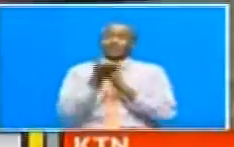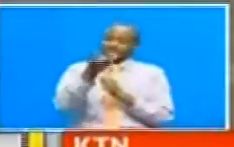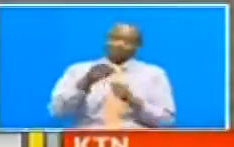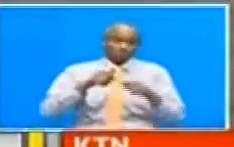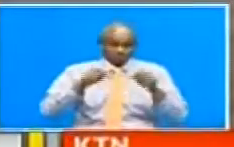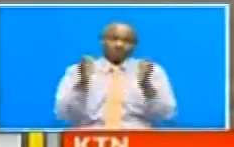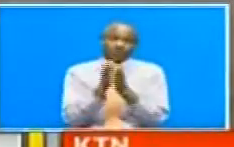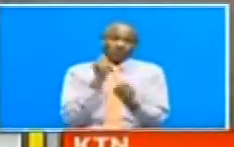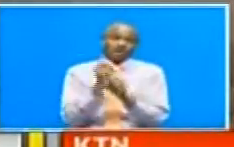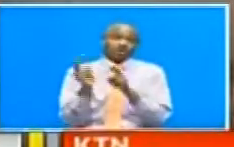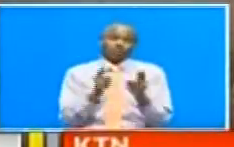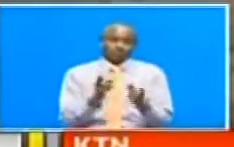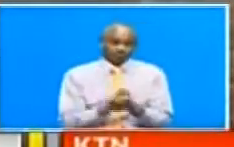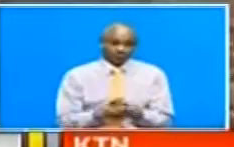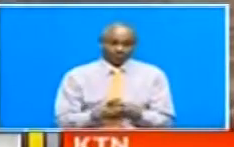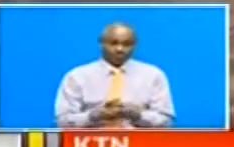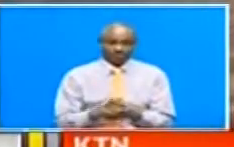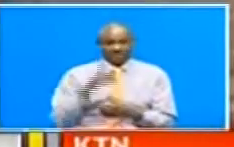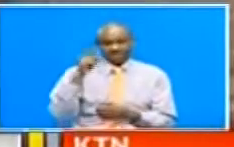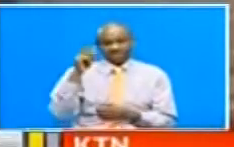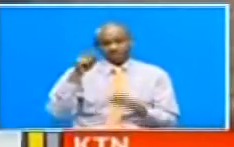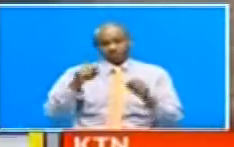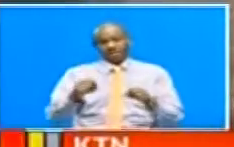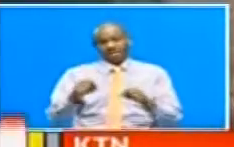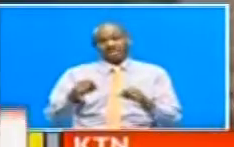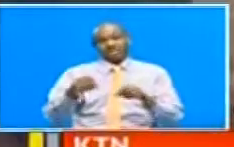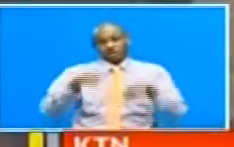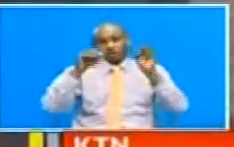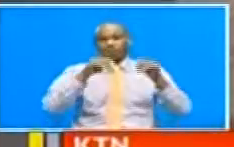zao za kawaida. Hussein Mohamed, KTN Leo, Gikomba, Nairobi.